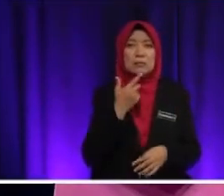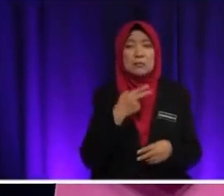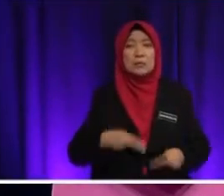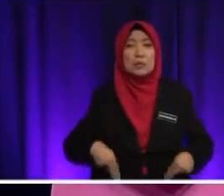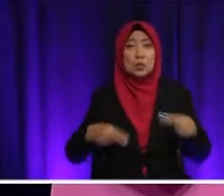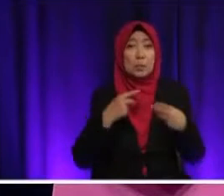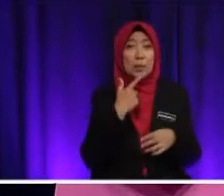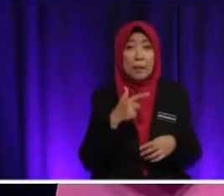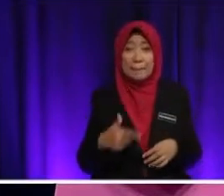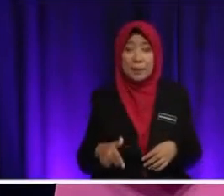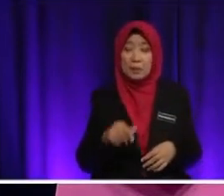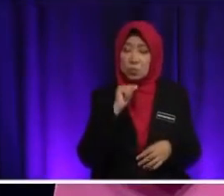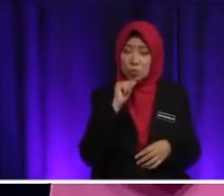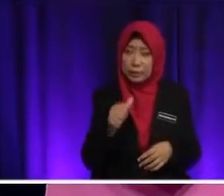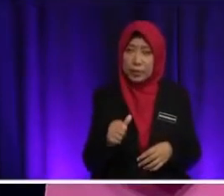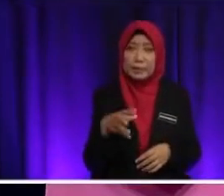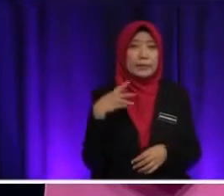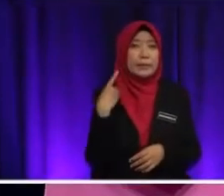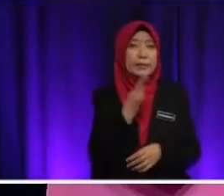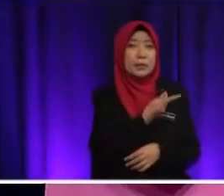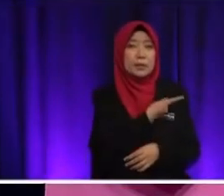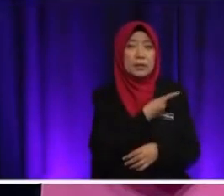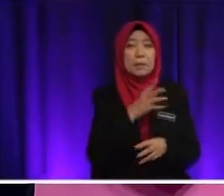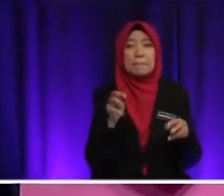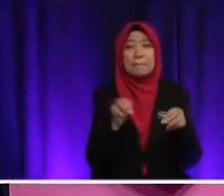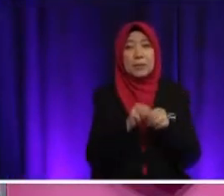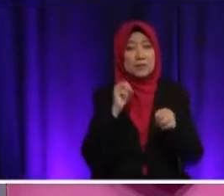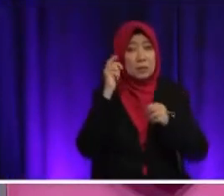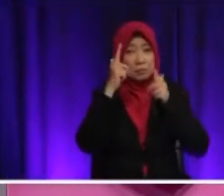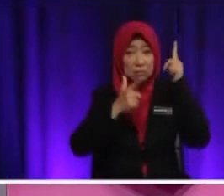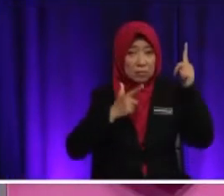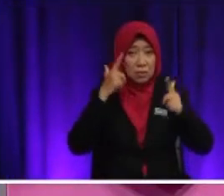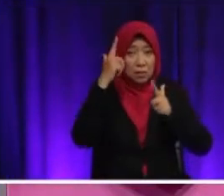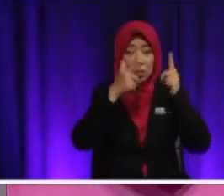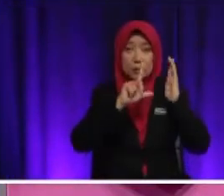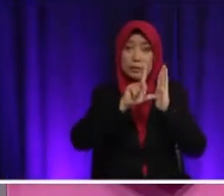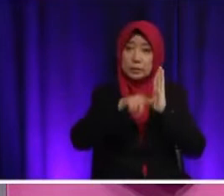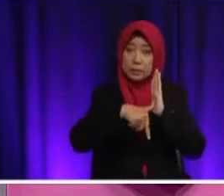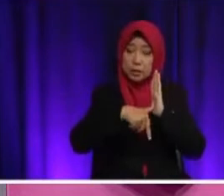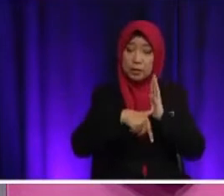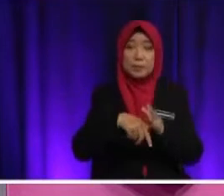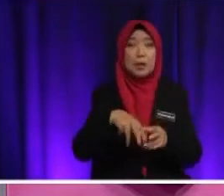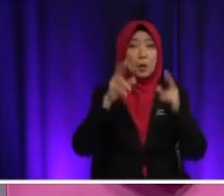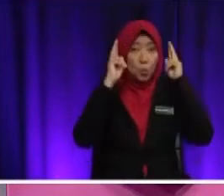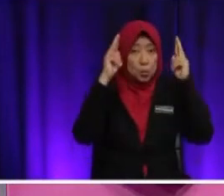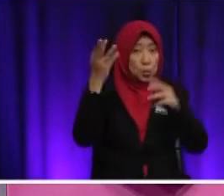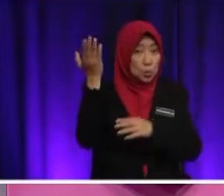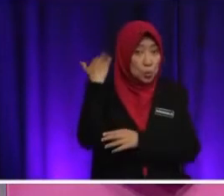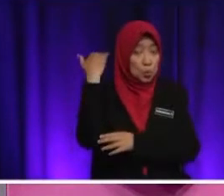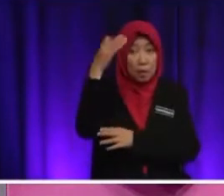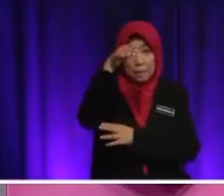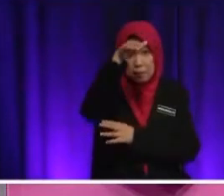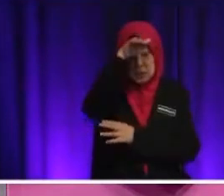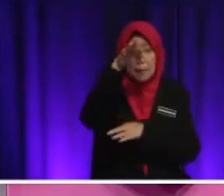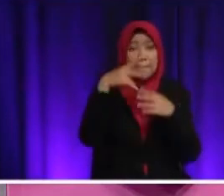ni mengembara. Lihat, bila kita mengembara Kim, macam-macam kita nampak. Saya dulu pun ada pengalaman dekat Mesir kan. Yeah. Pernah juga duduk dekat Inggeris